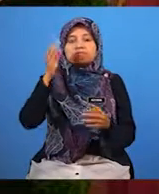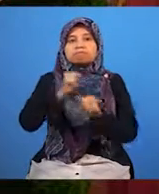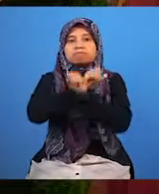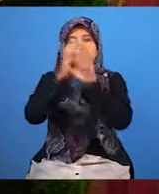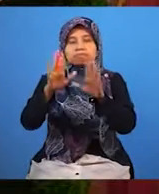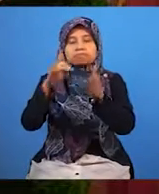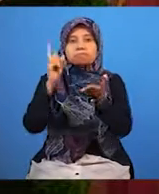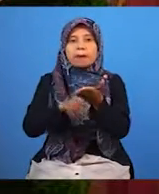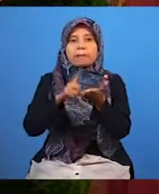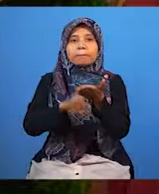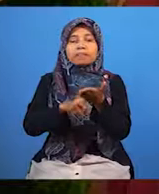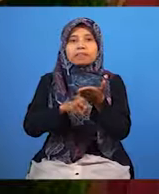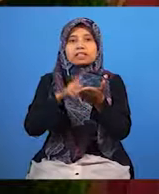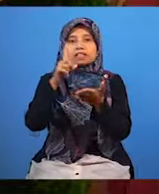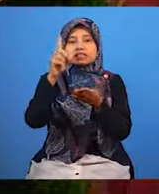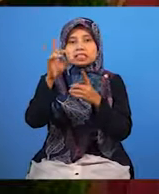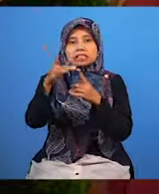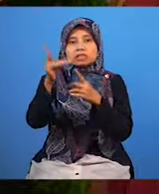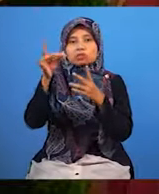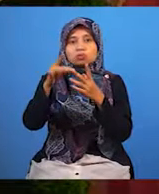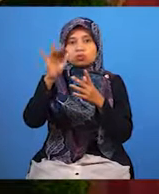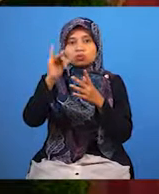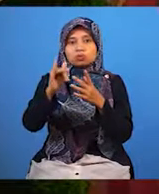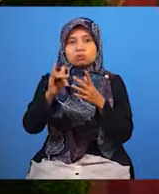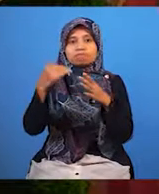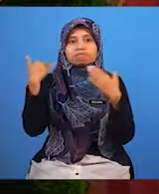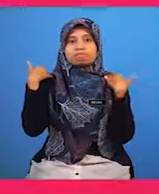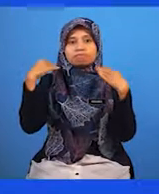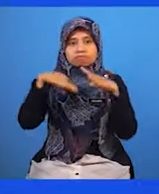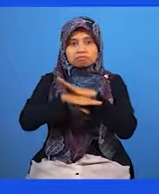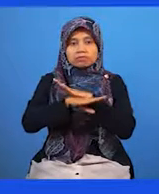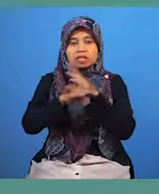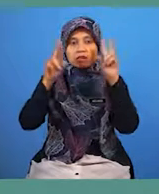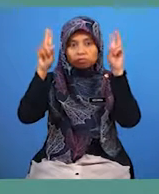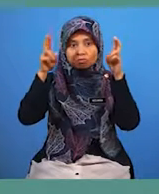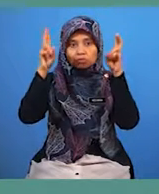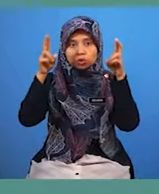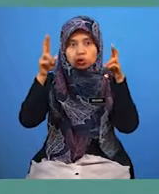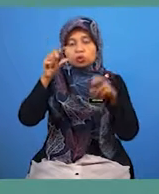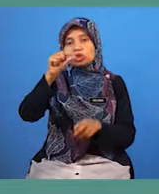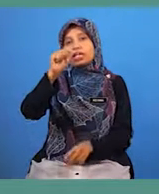dan membincangkan salah satu topik yang terdapat di dalam modul GAK